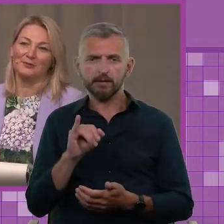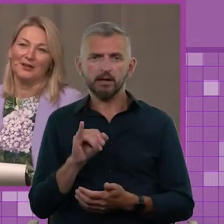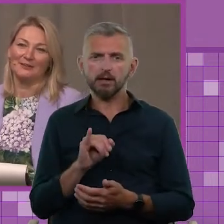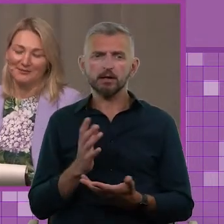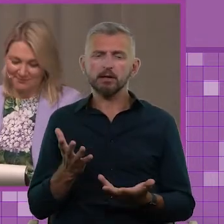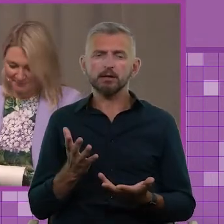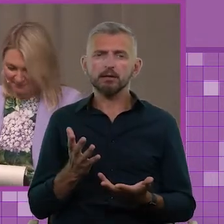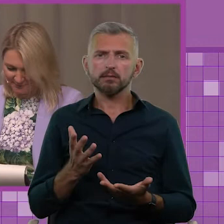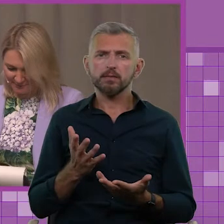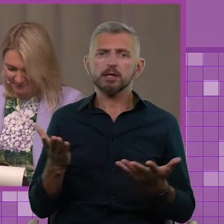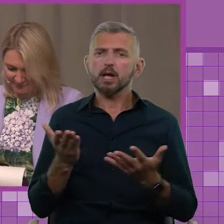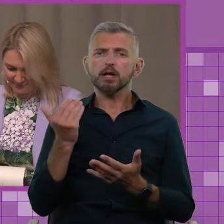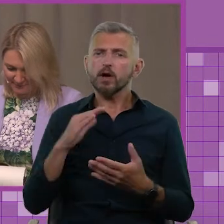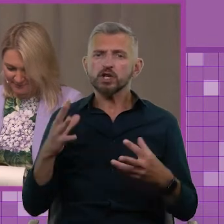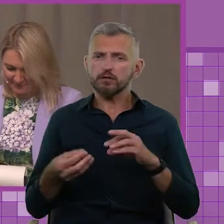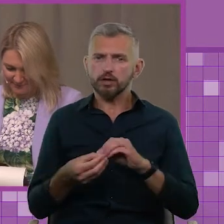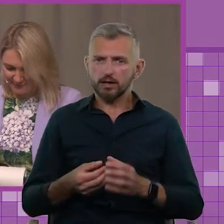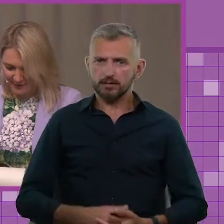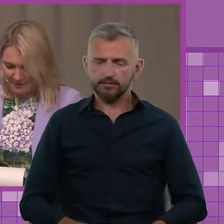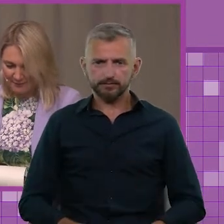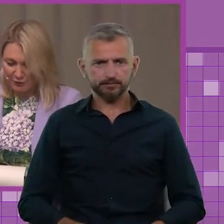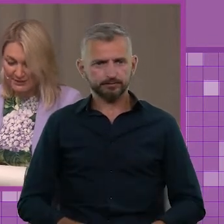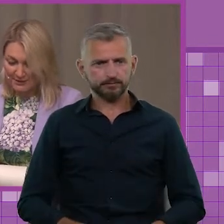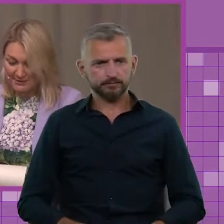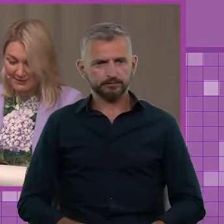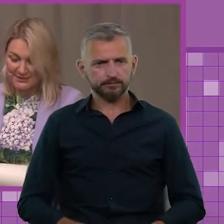ви, які ваші результати.